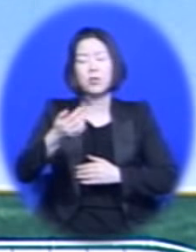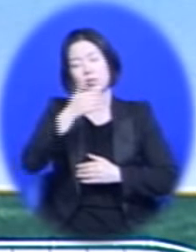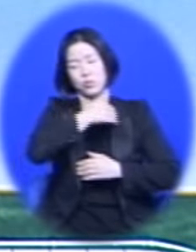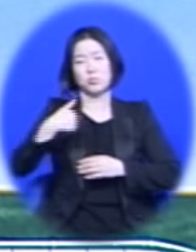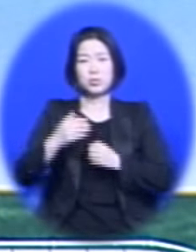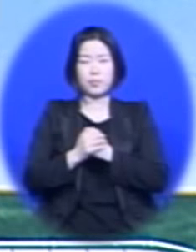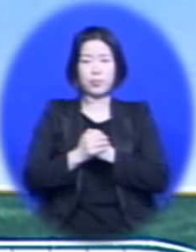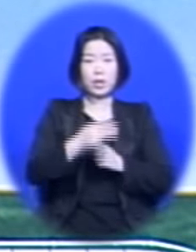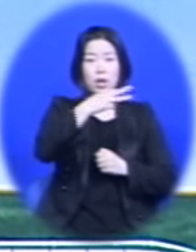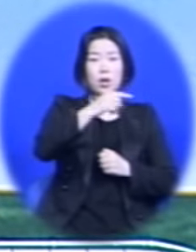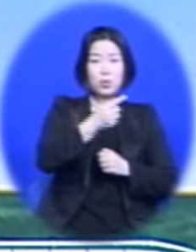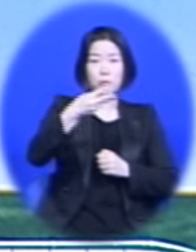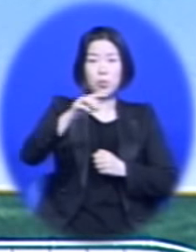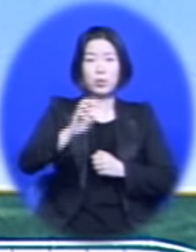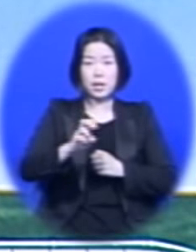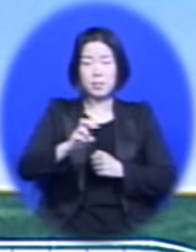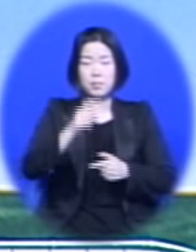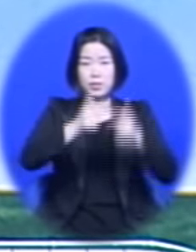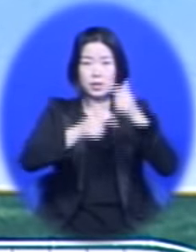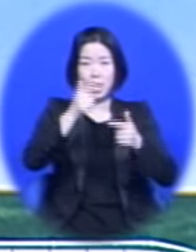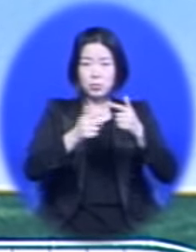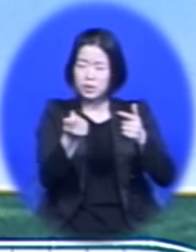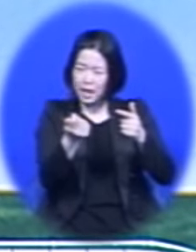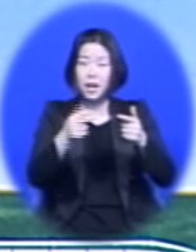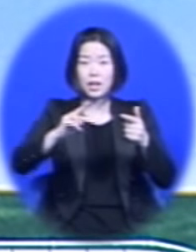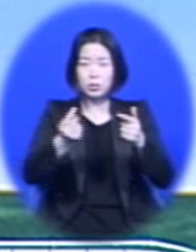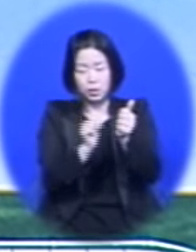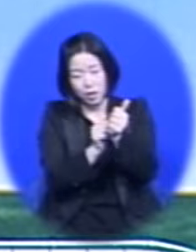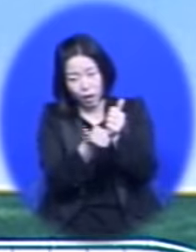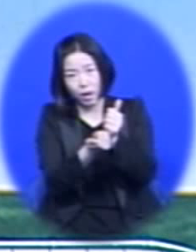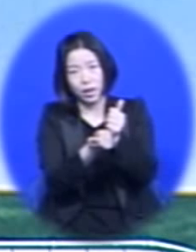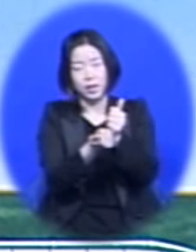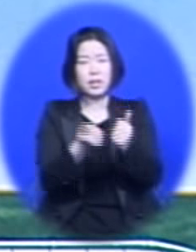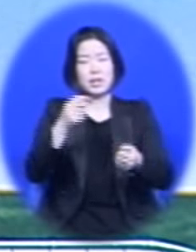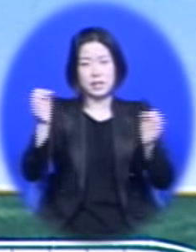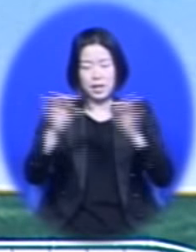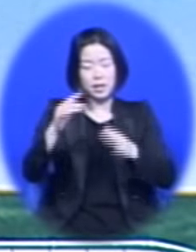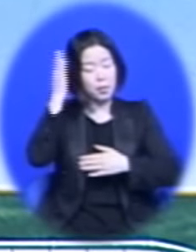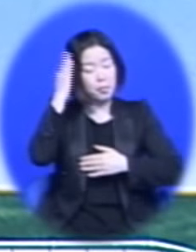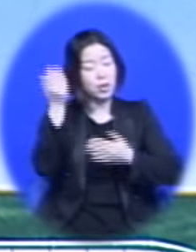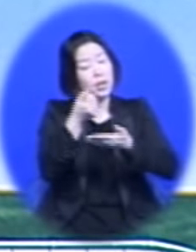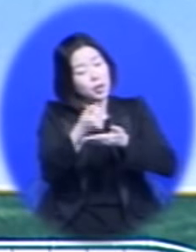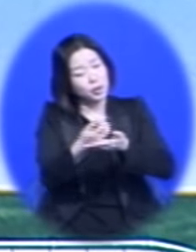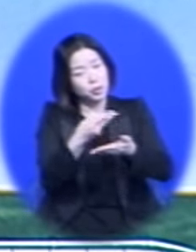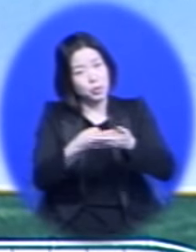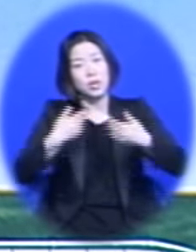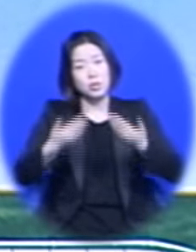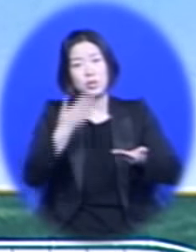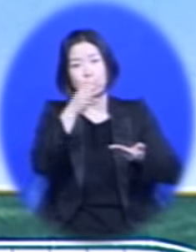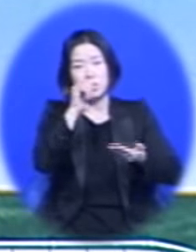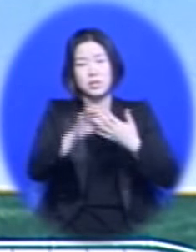로뎀나무, 아주 조그만 나무라도 그늘이라도 생겨서 잠시 머리를 거기다가 쉴 수 있게 되면